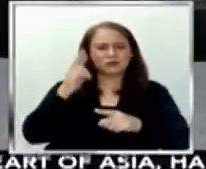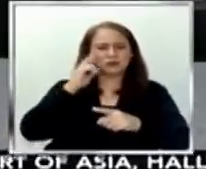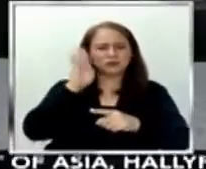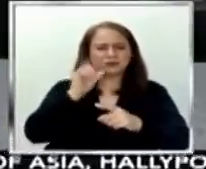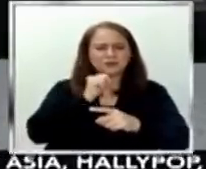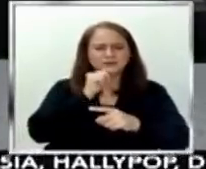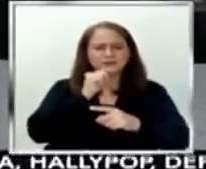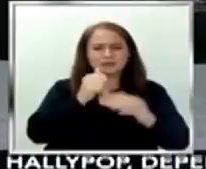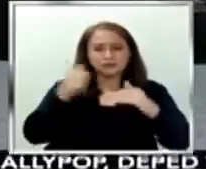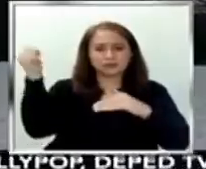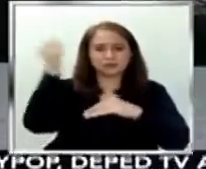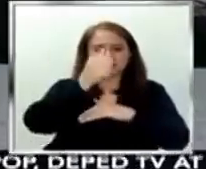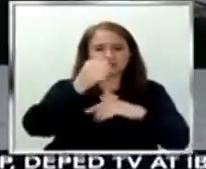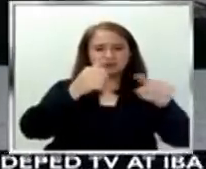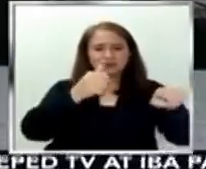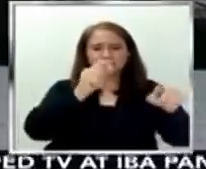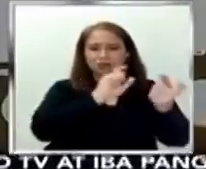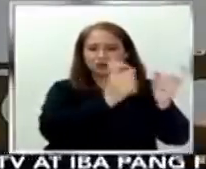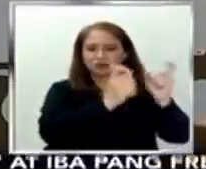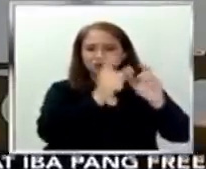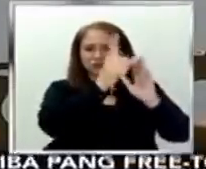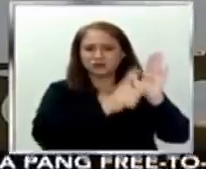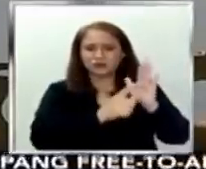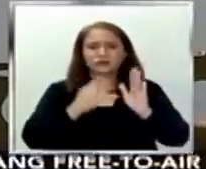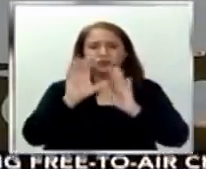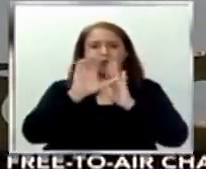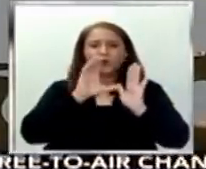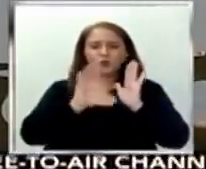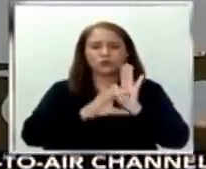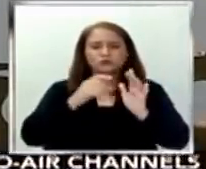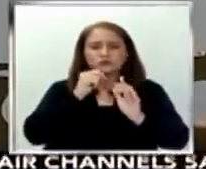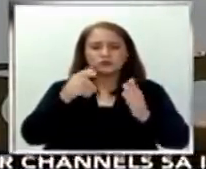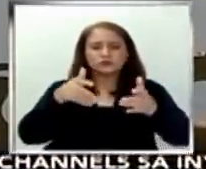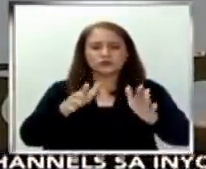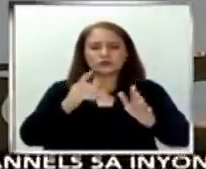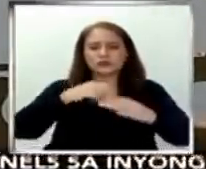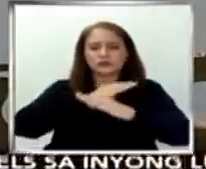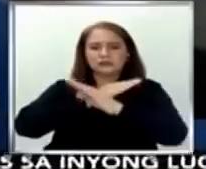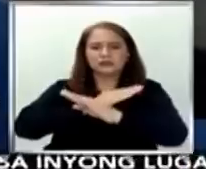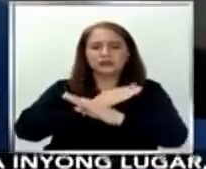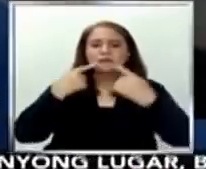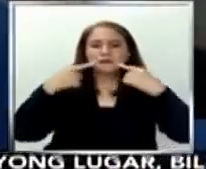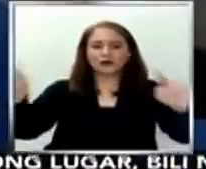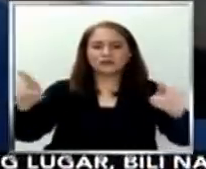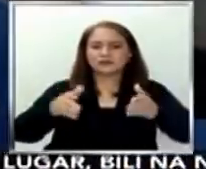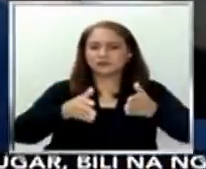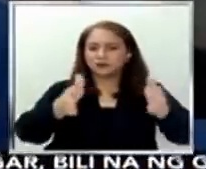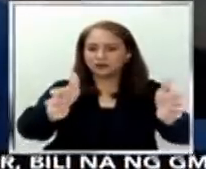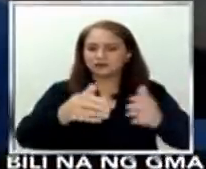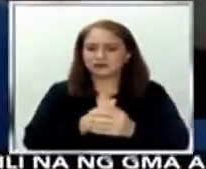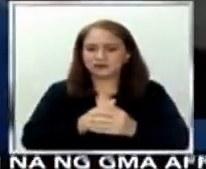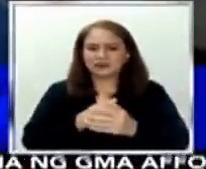ng Bucor Modernization Law ang civil code na sinisigurong walang dapat anumang harang sa mga pampublikong daan. Hindi sila pwede mag-put